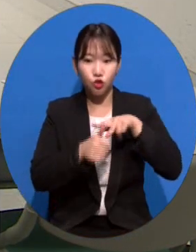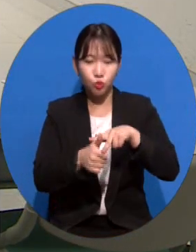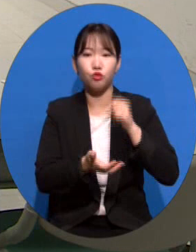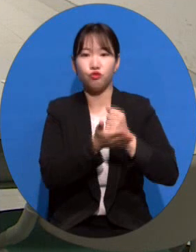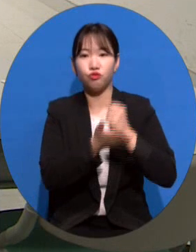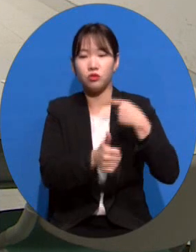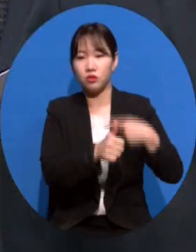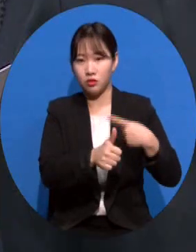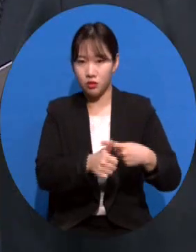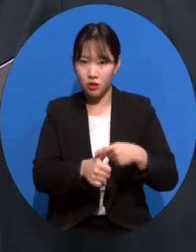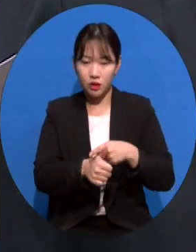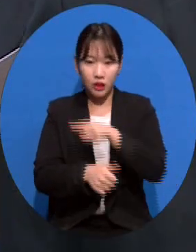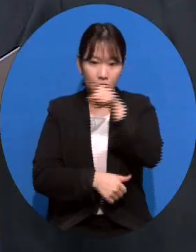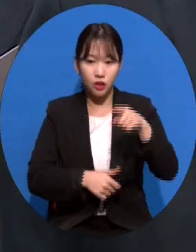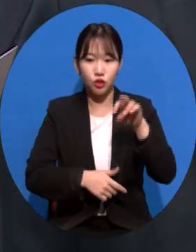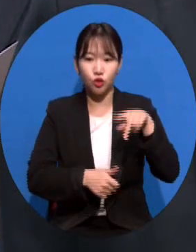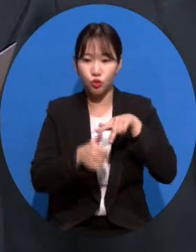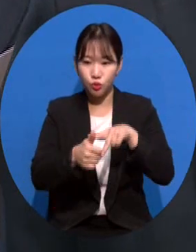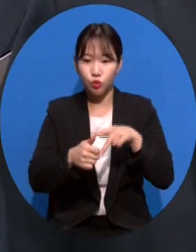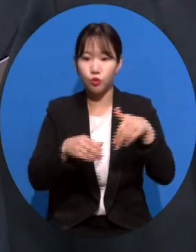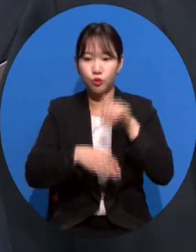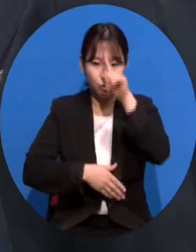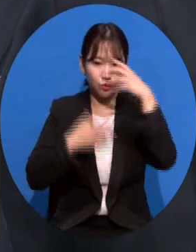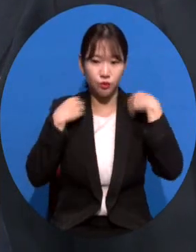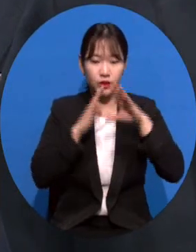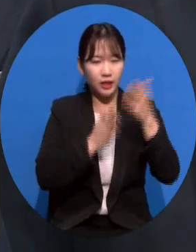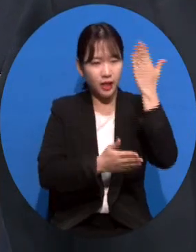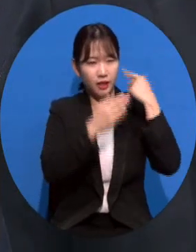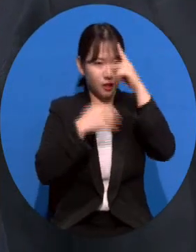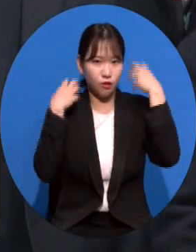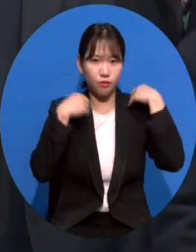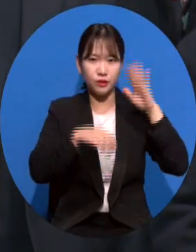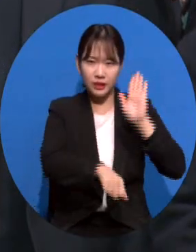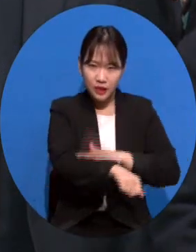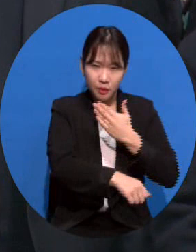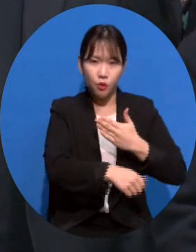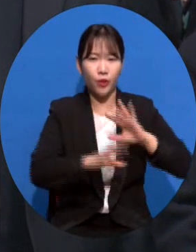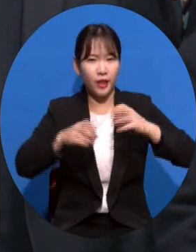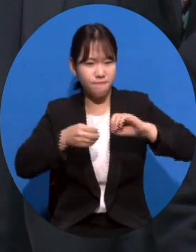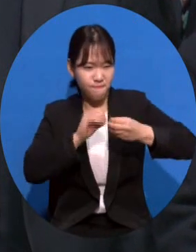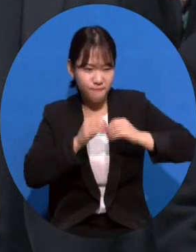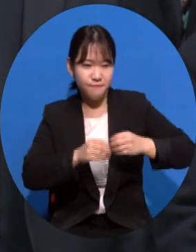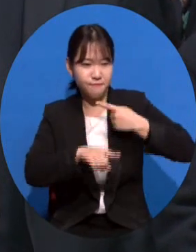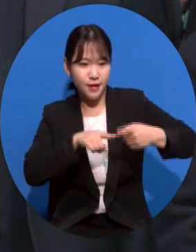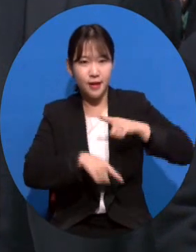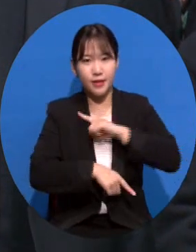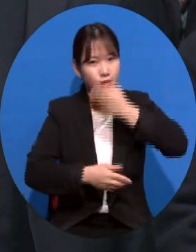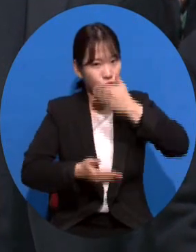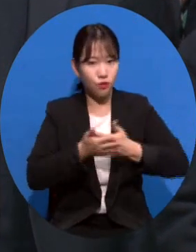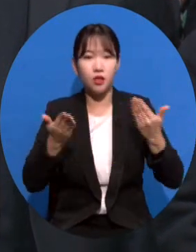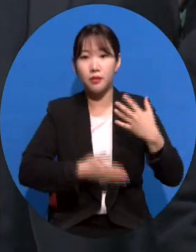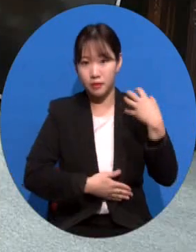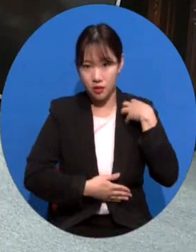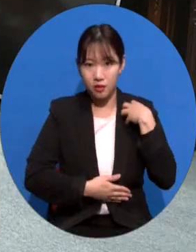규탄했습니다. 이들은 윤석열 후보가 문재인 정부에서 과거 정부의 적폐청산과 국정농단 심판의 가장 핵심적인